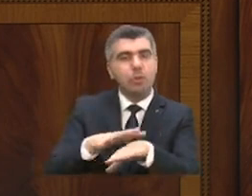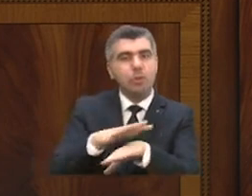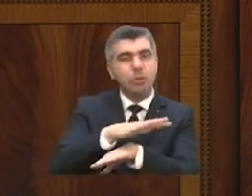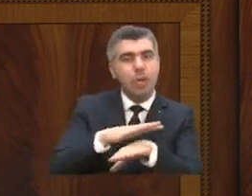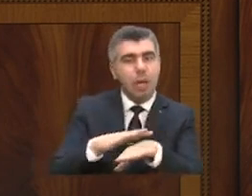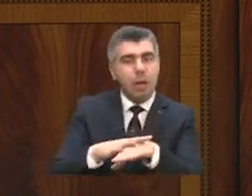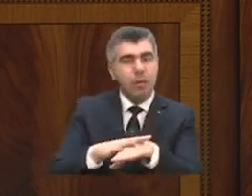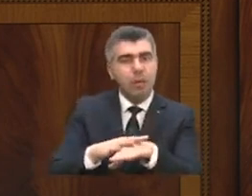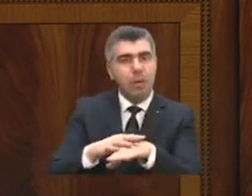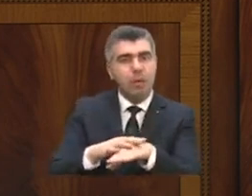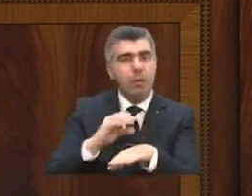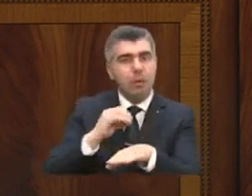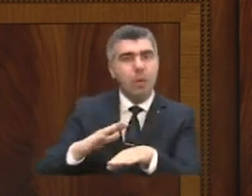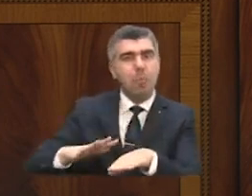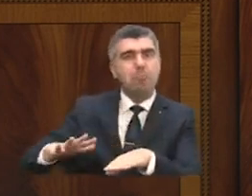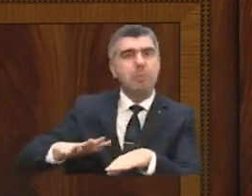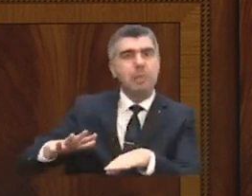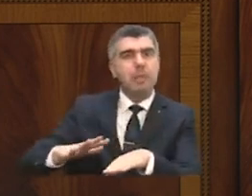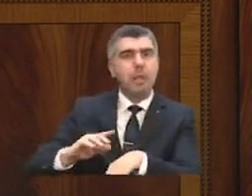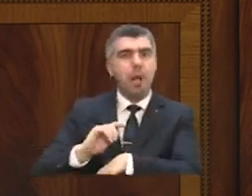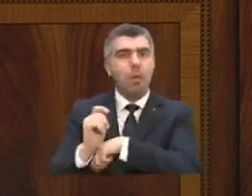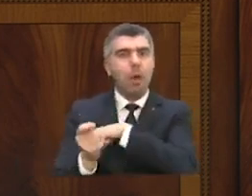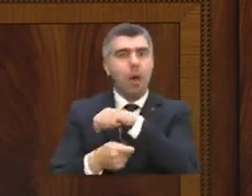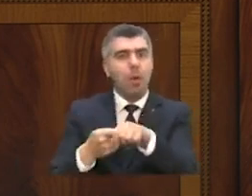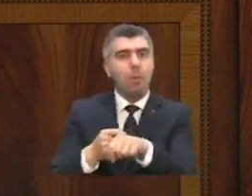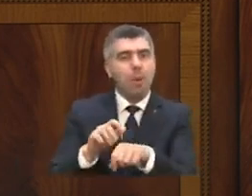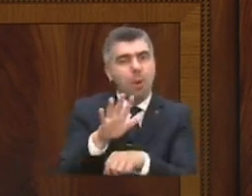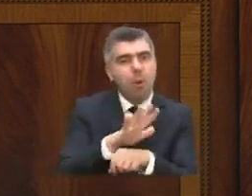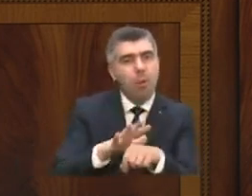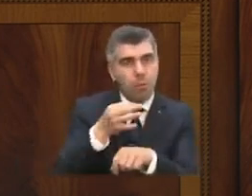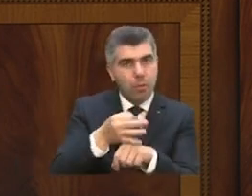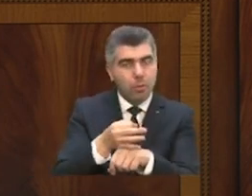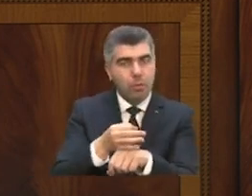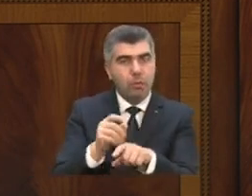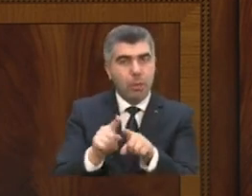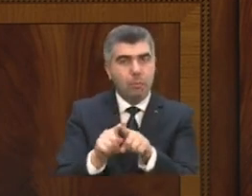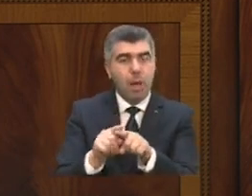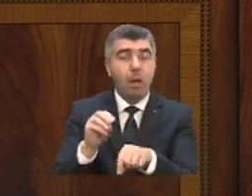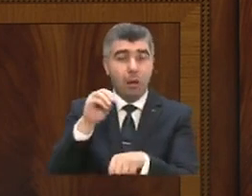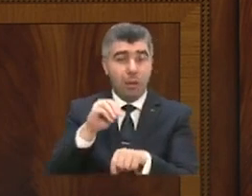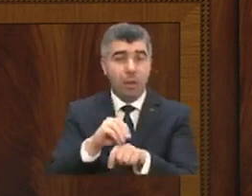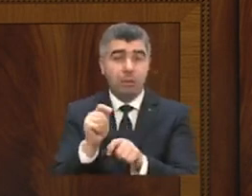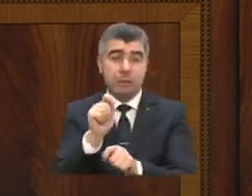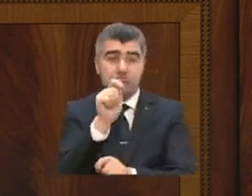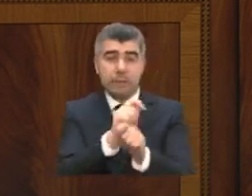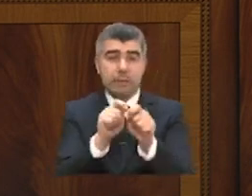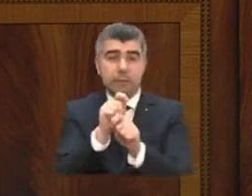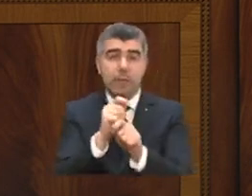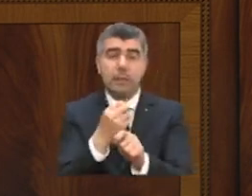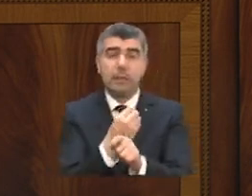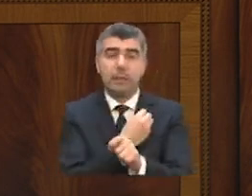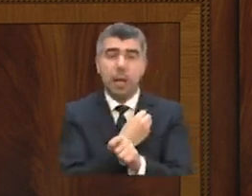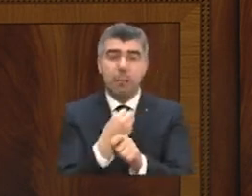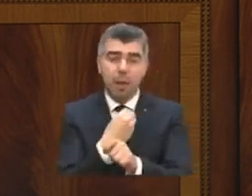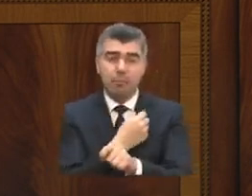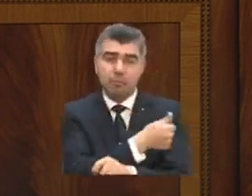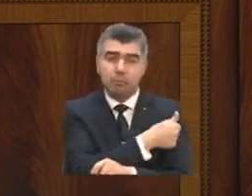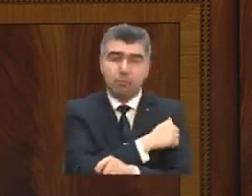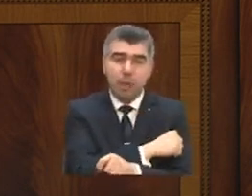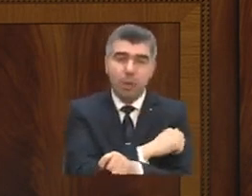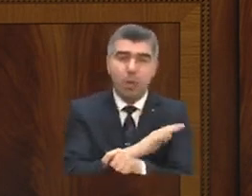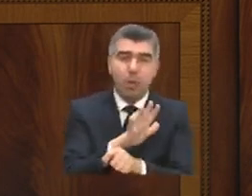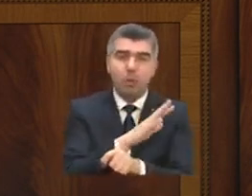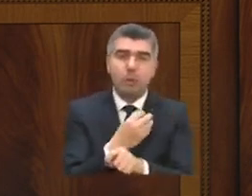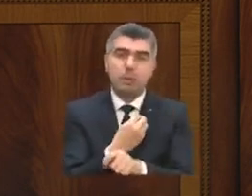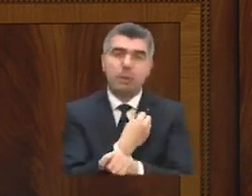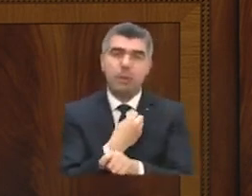والجامعية. هذا إلى جانب تتمين الموارد البشرية الصحية وإرساء حكامة جديدة للمنظومة